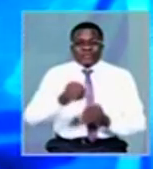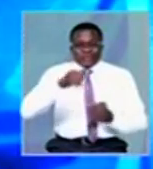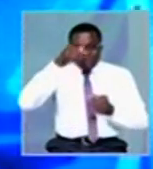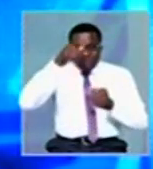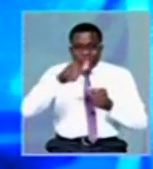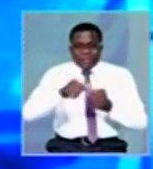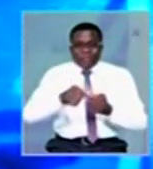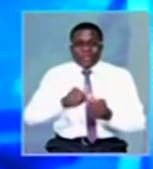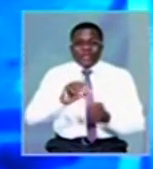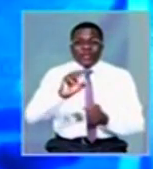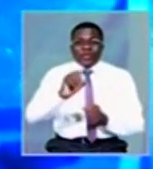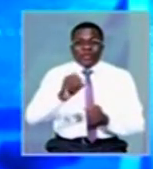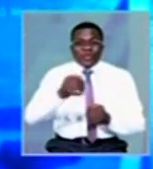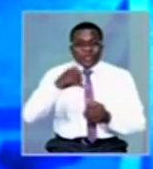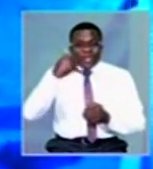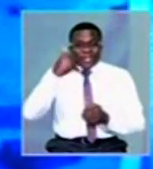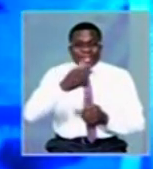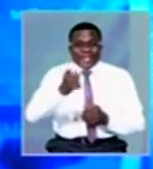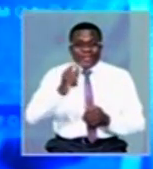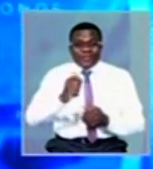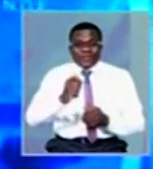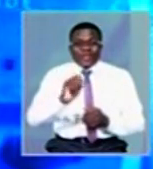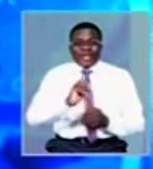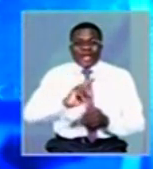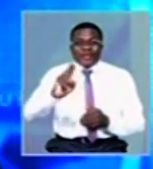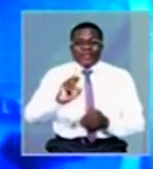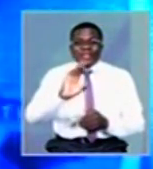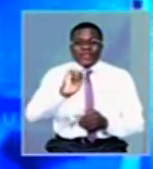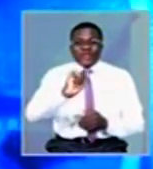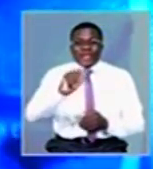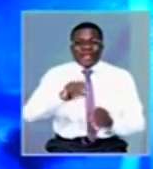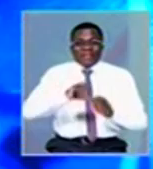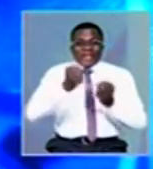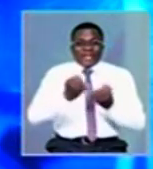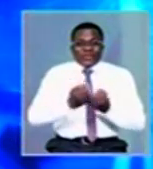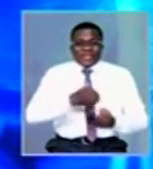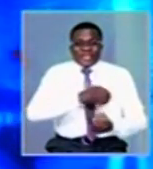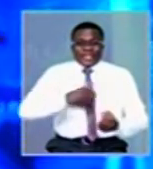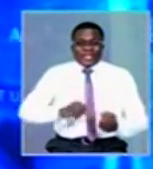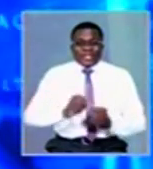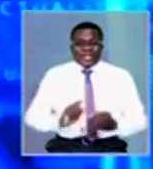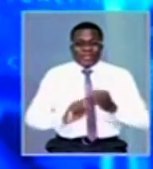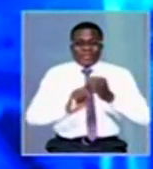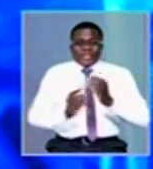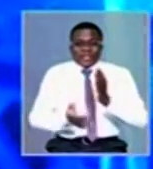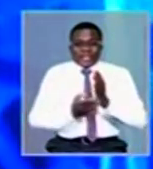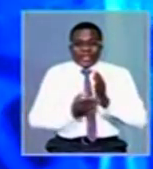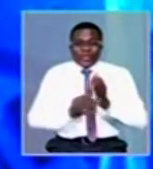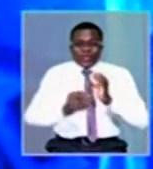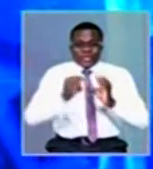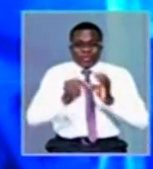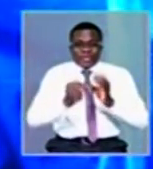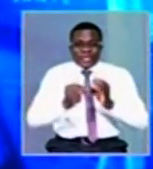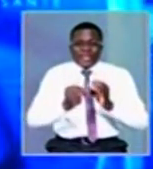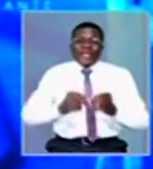Mémorandum Huawei, Université d'Abomey-Calavi. La société chinoise Huawei, spécialisée dans les technologies numériques, conclut